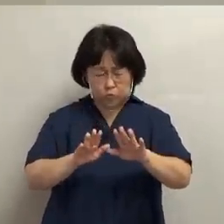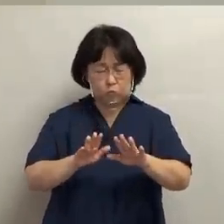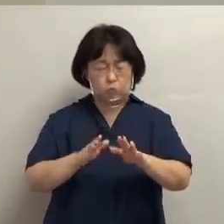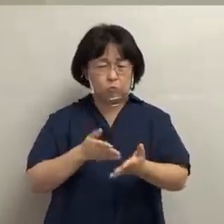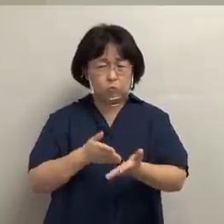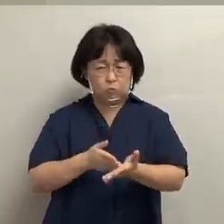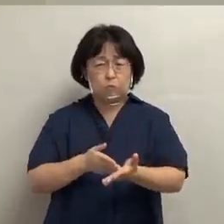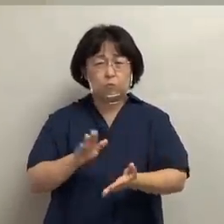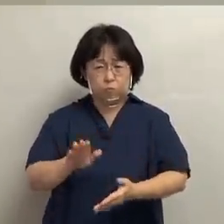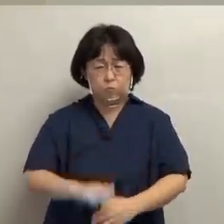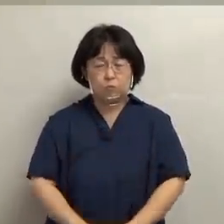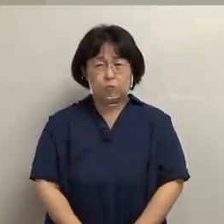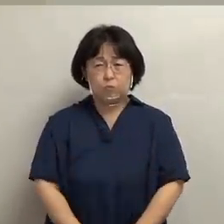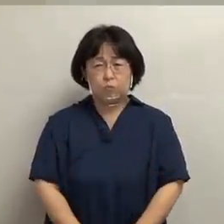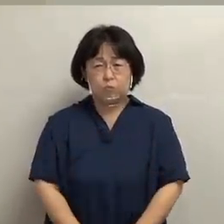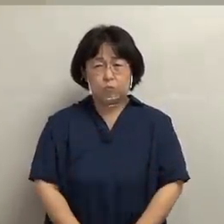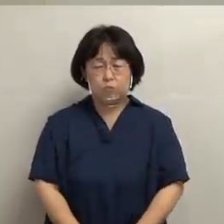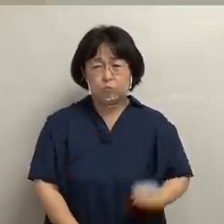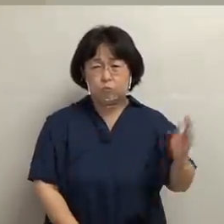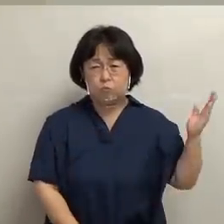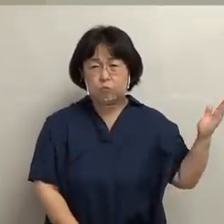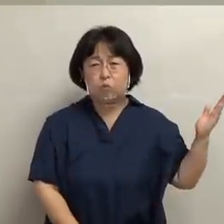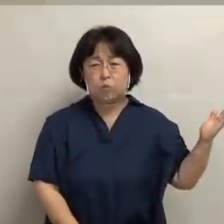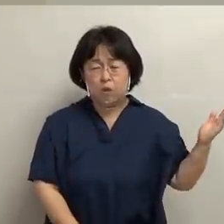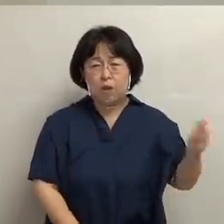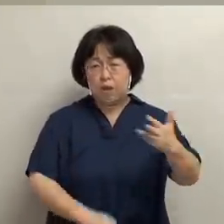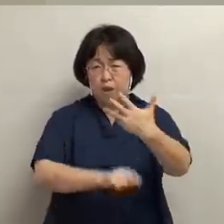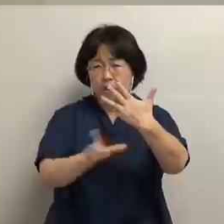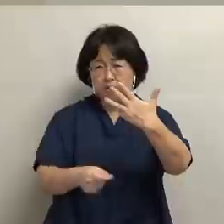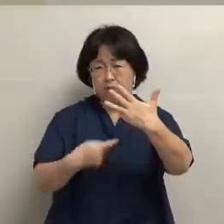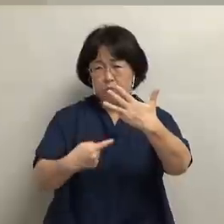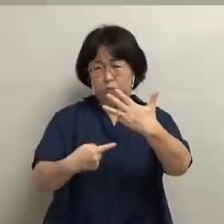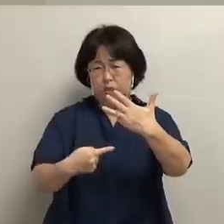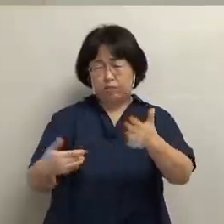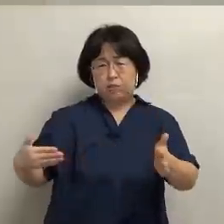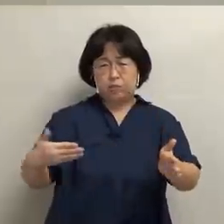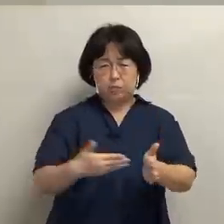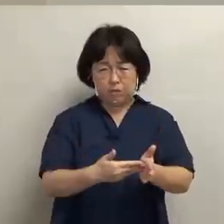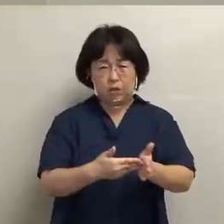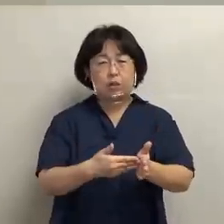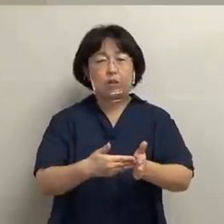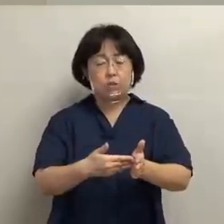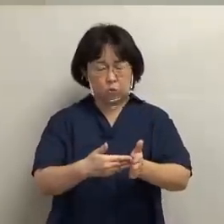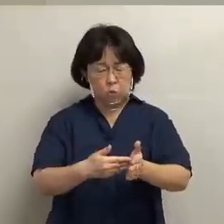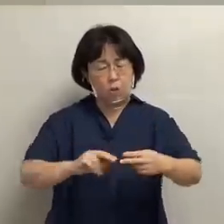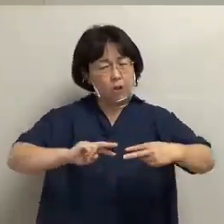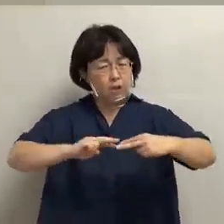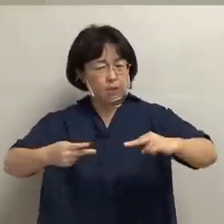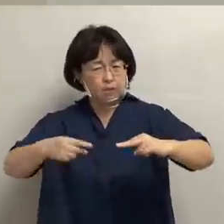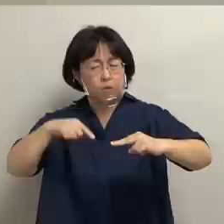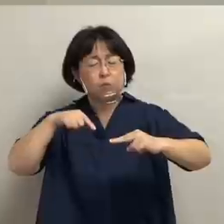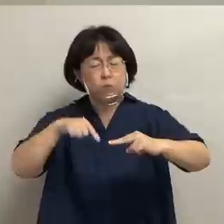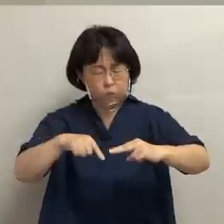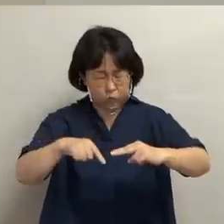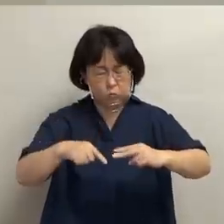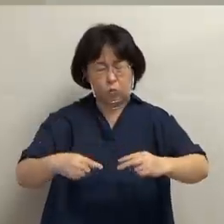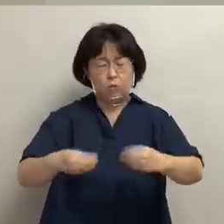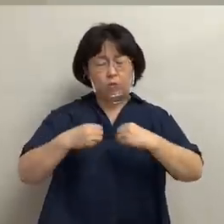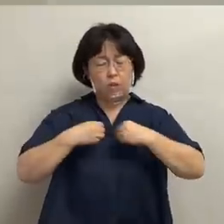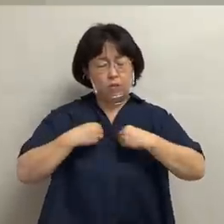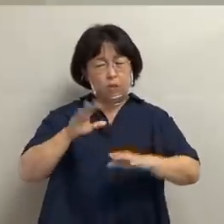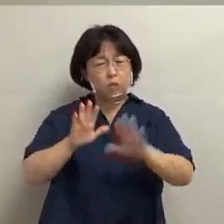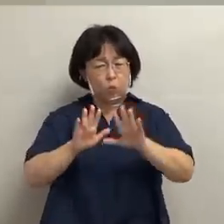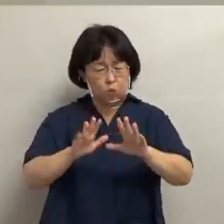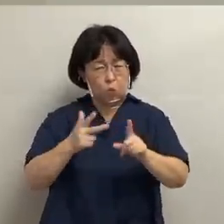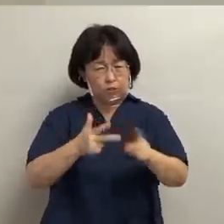ですスライドは8月1日場でのですねええ陛下部の感染状況を週単位でまとめたもの